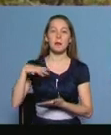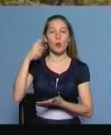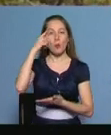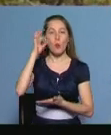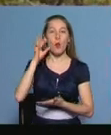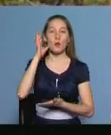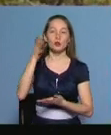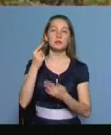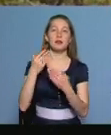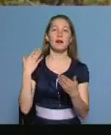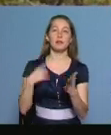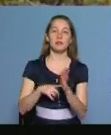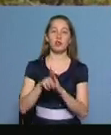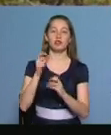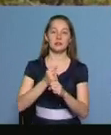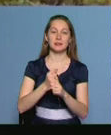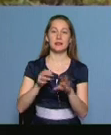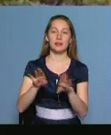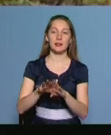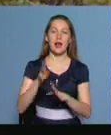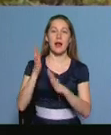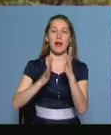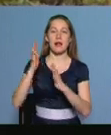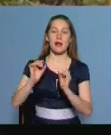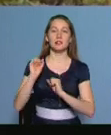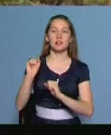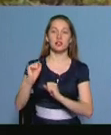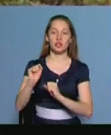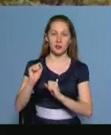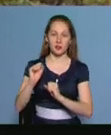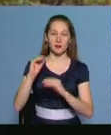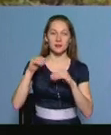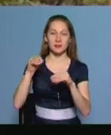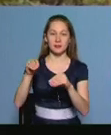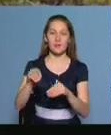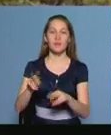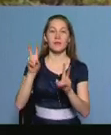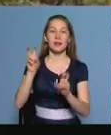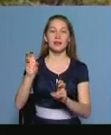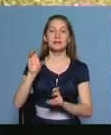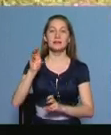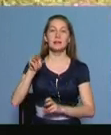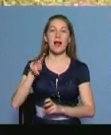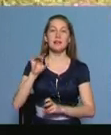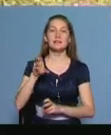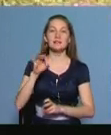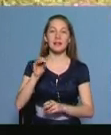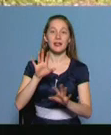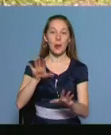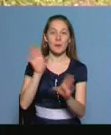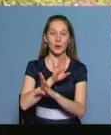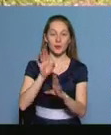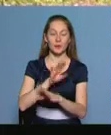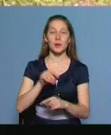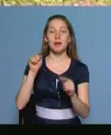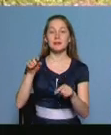вот заранее стали делать такие лесозащитные полосы. Иногда это называют сталинский план преобразования природы. Здесь, по мнению